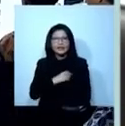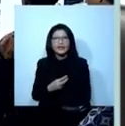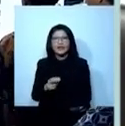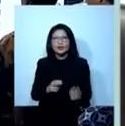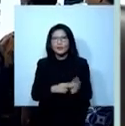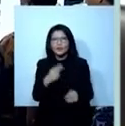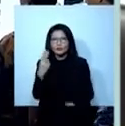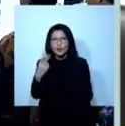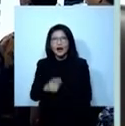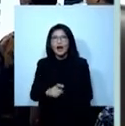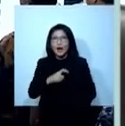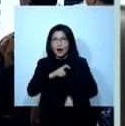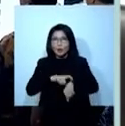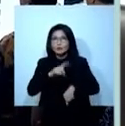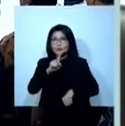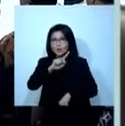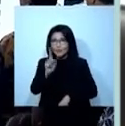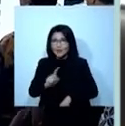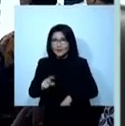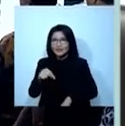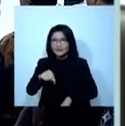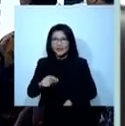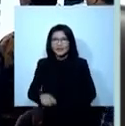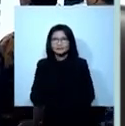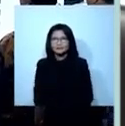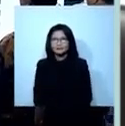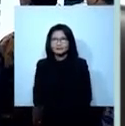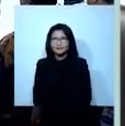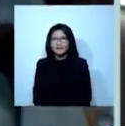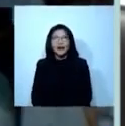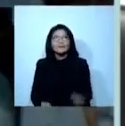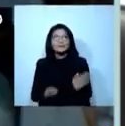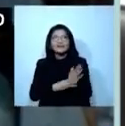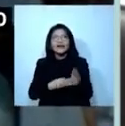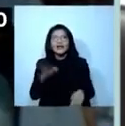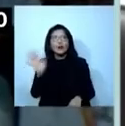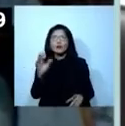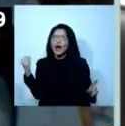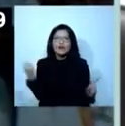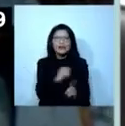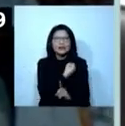yang saya nggak pernah hampir dikalahkan ya, hampir semua berkali-kali dikalahkan